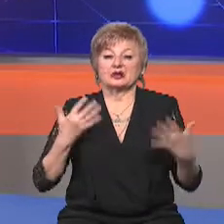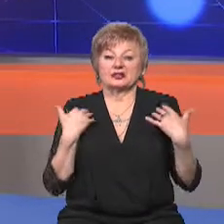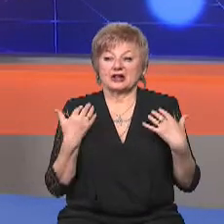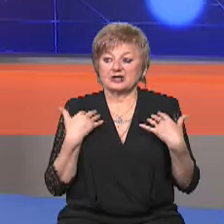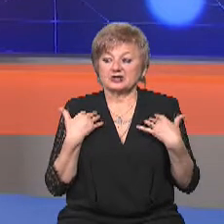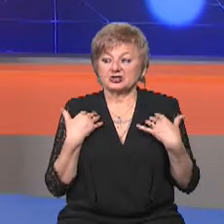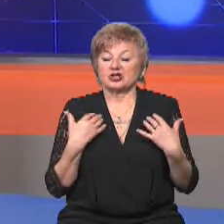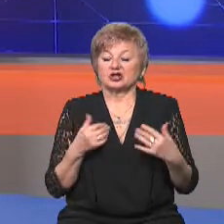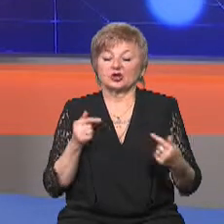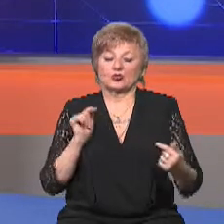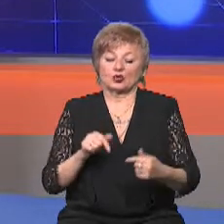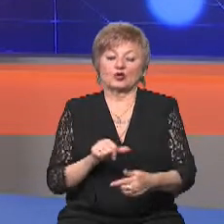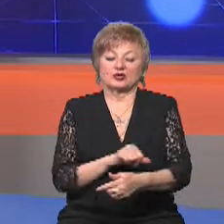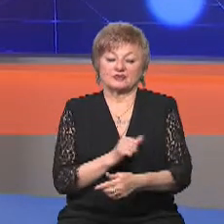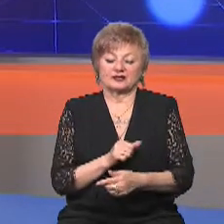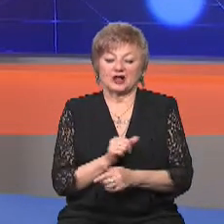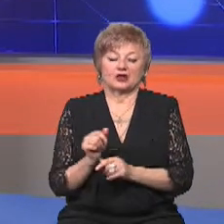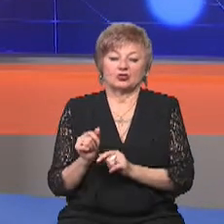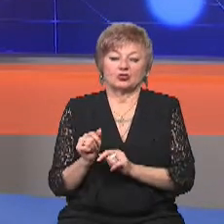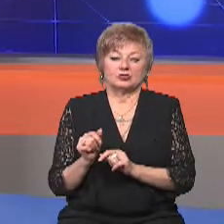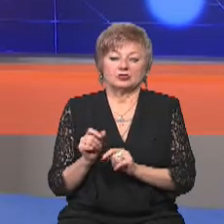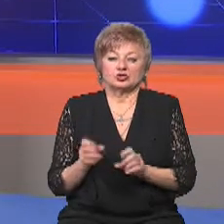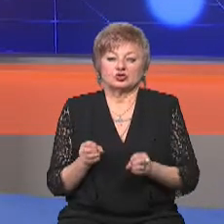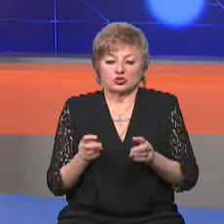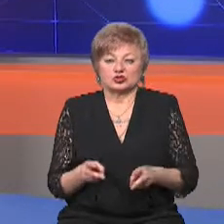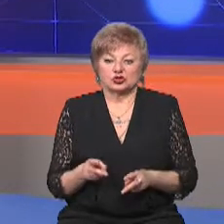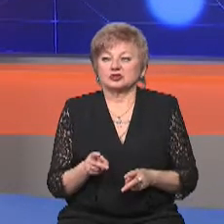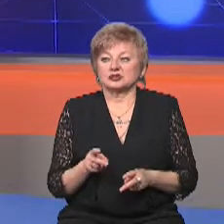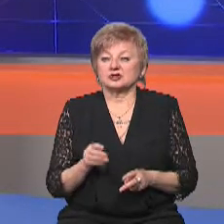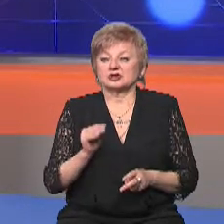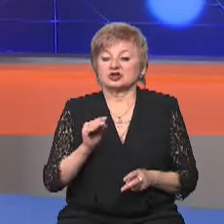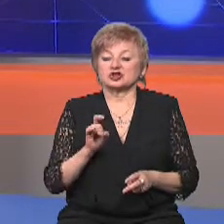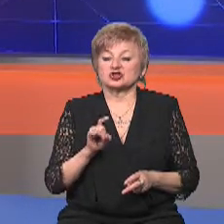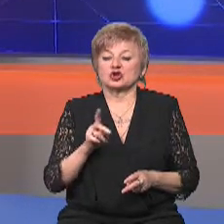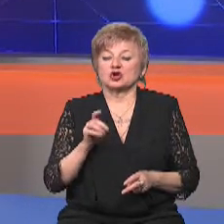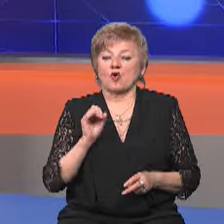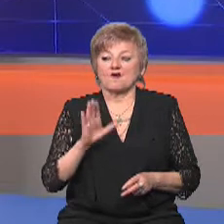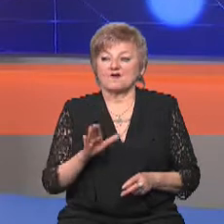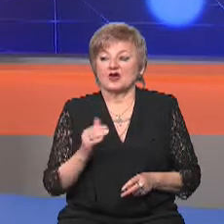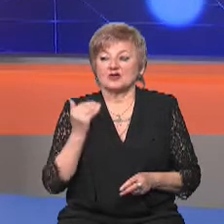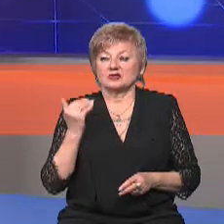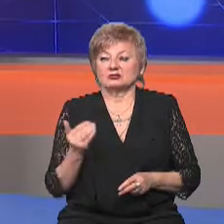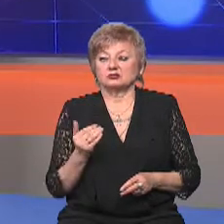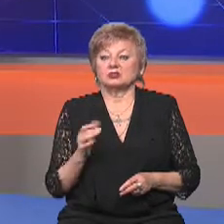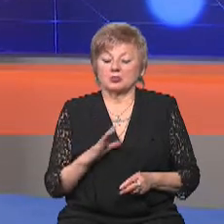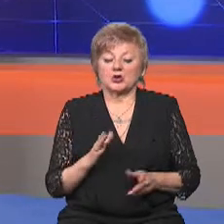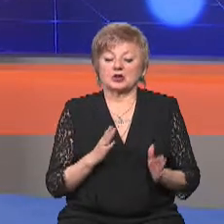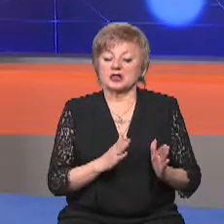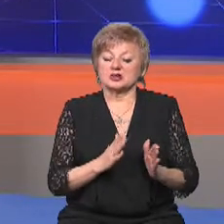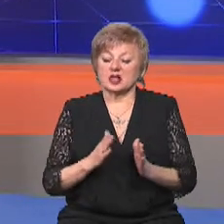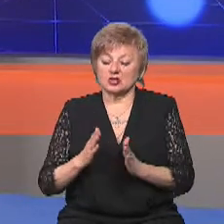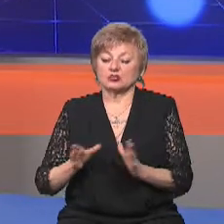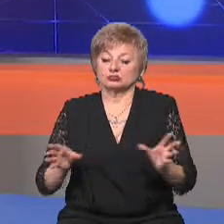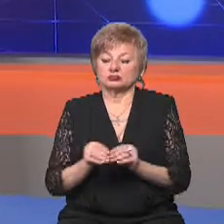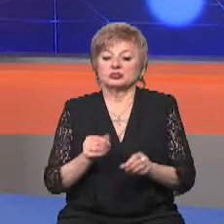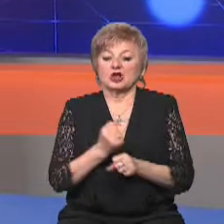протидії наркозлочинності Жихар Ростислав Леонідович. В принципі, з ним була налагоджена ефективна на